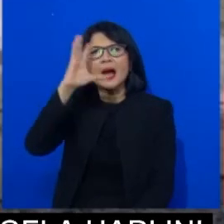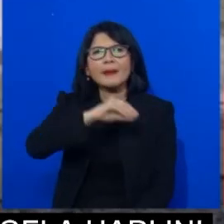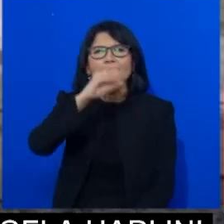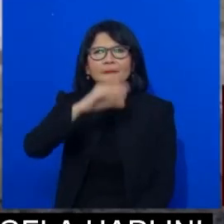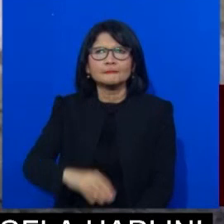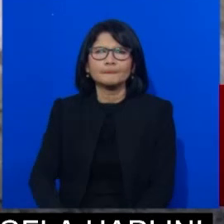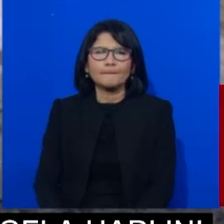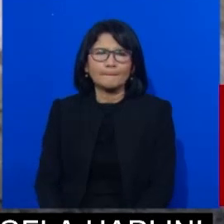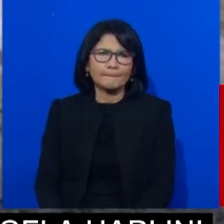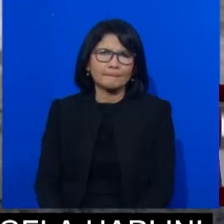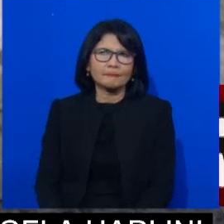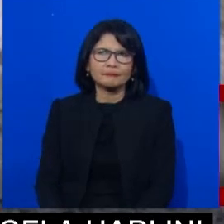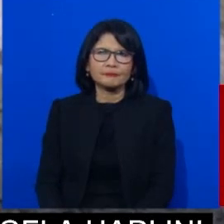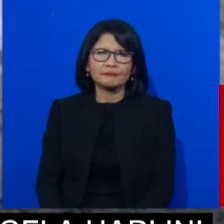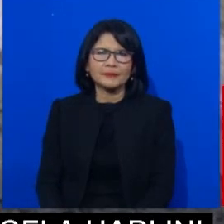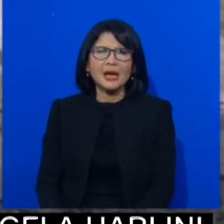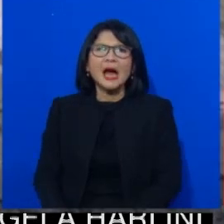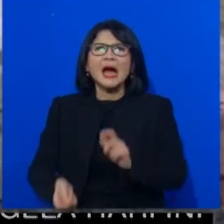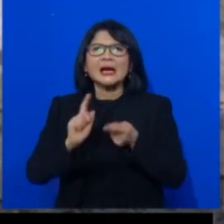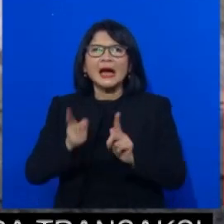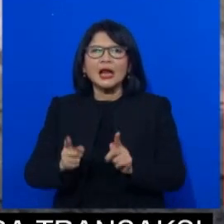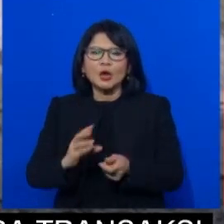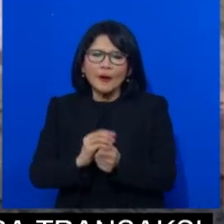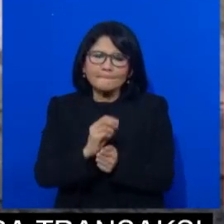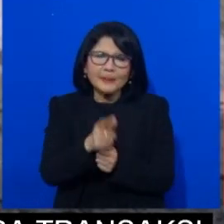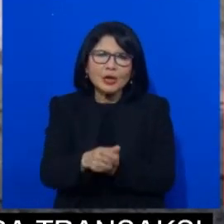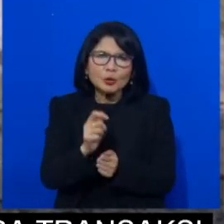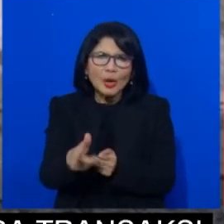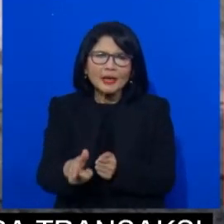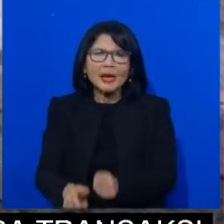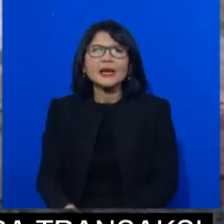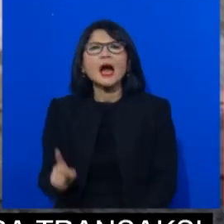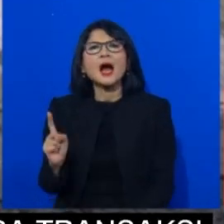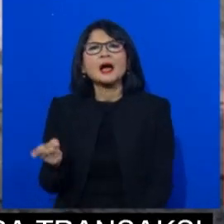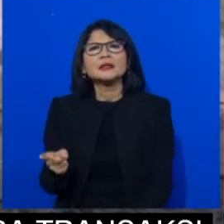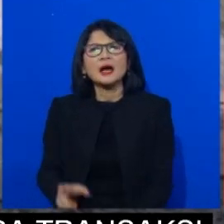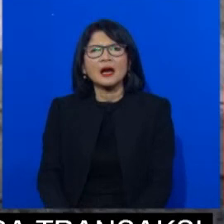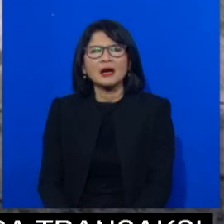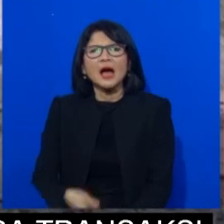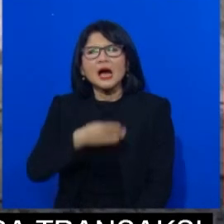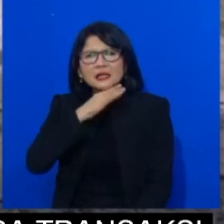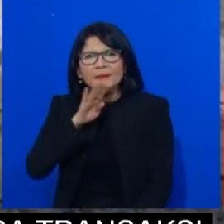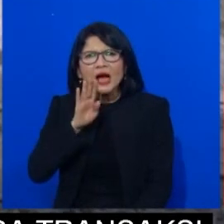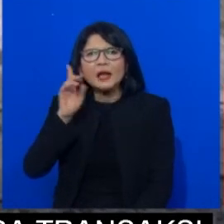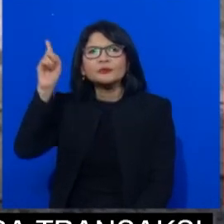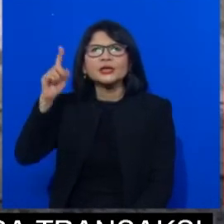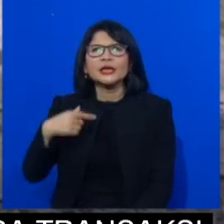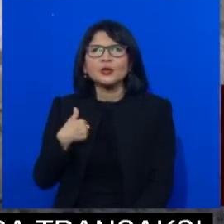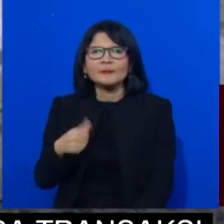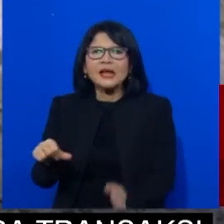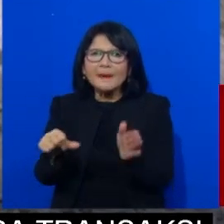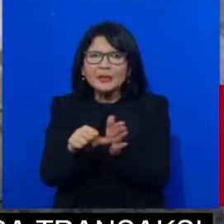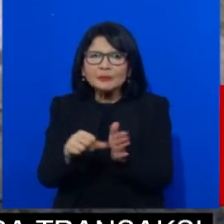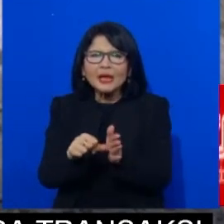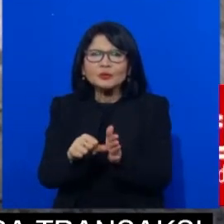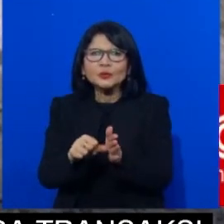Ya kalau ya pengeluaran kita ya gede juga deh gitu ya. Ya alhamdulillah gitu bantu-bantu pijit.